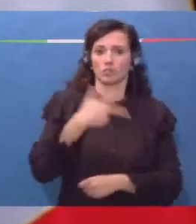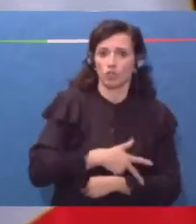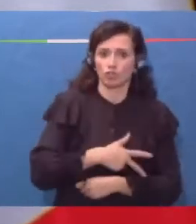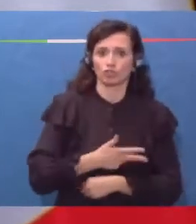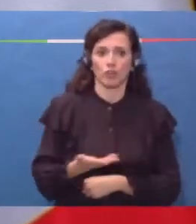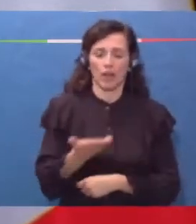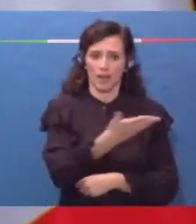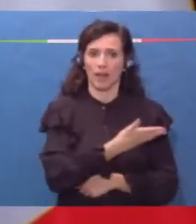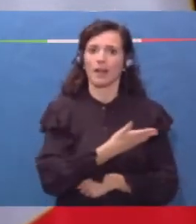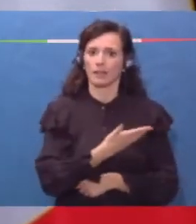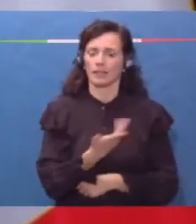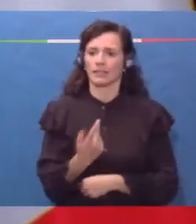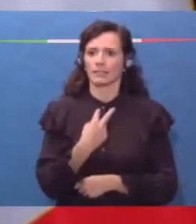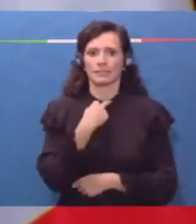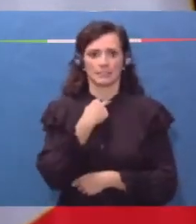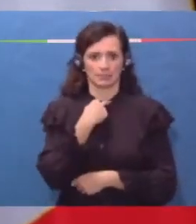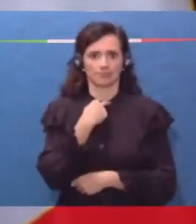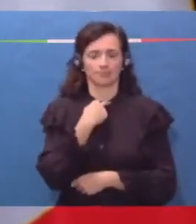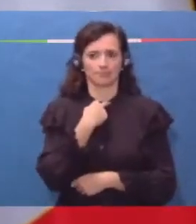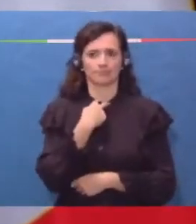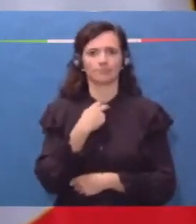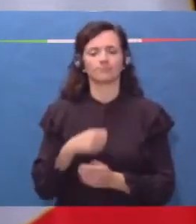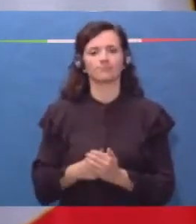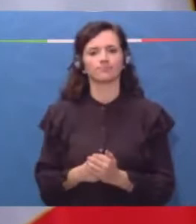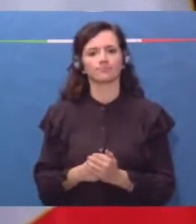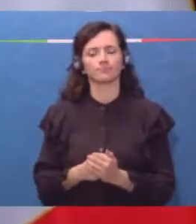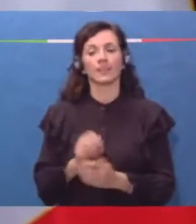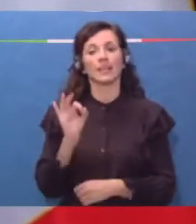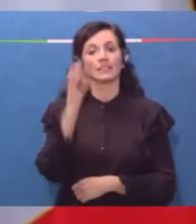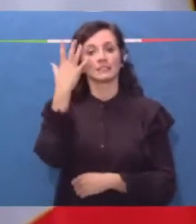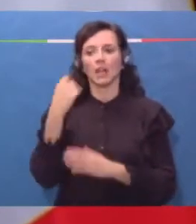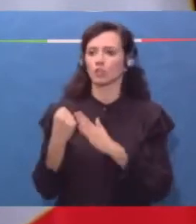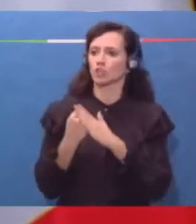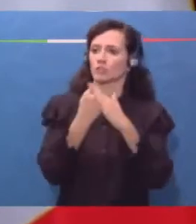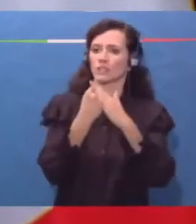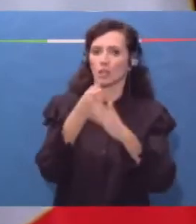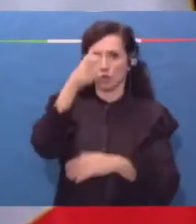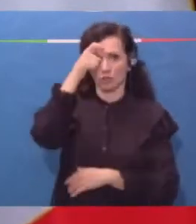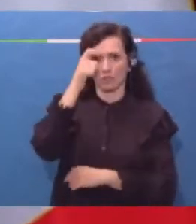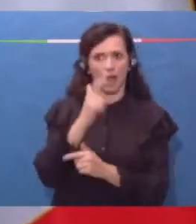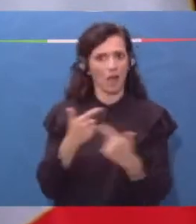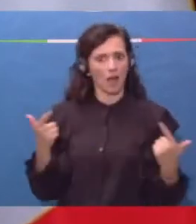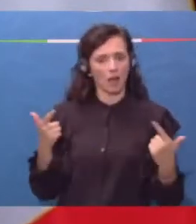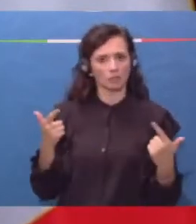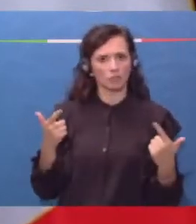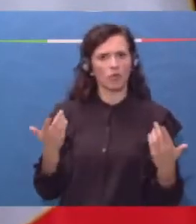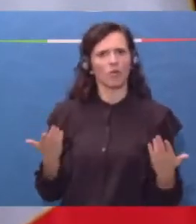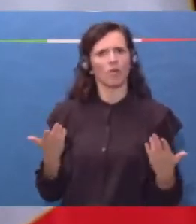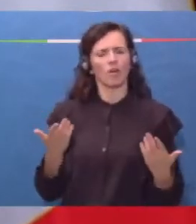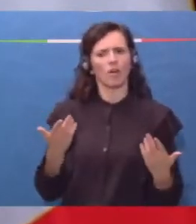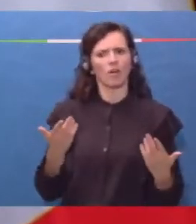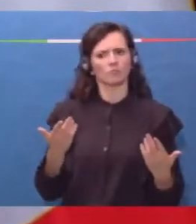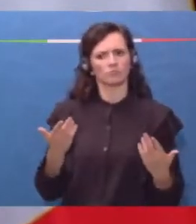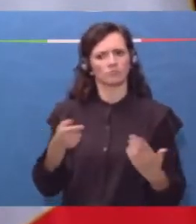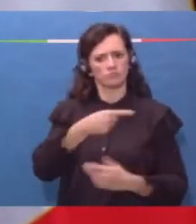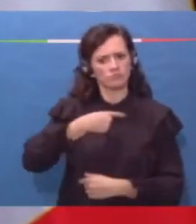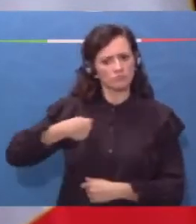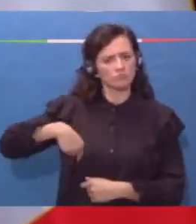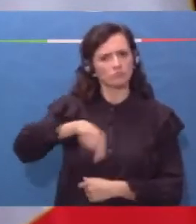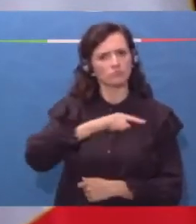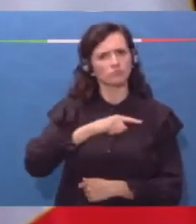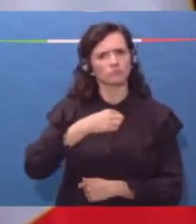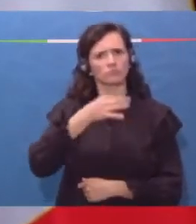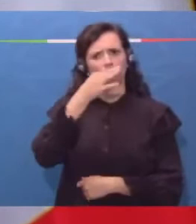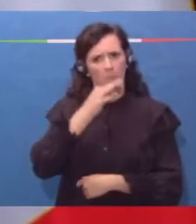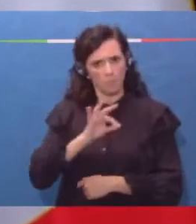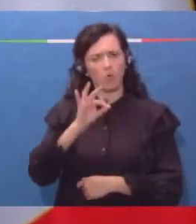e soprattutto il messaggio che senza un forte sostegno dello Stato non saremmo passati